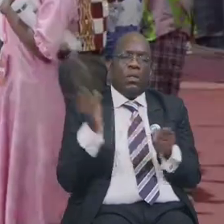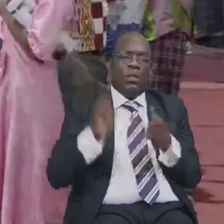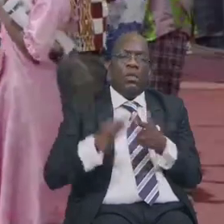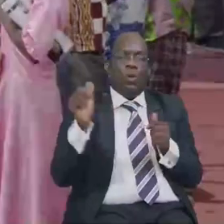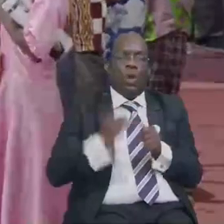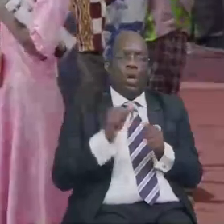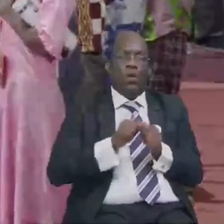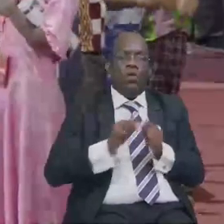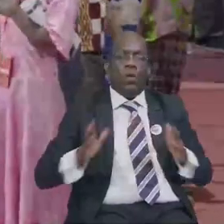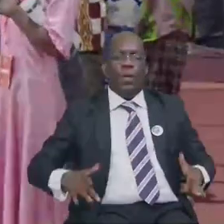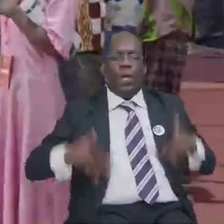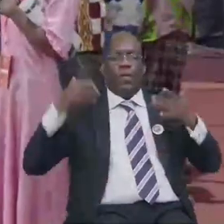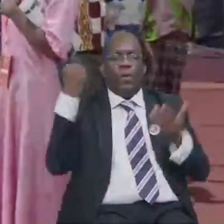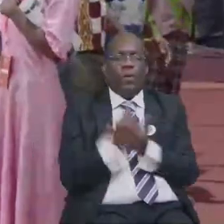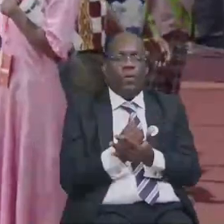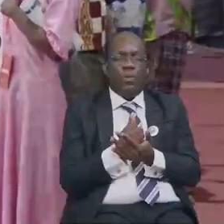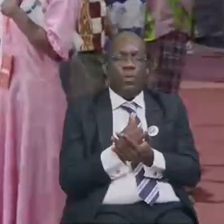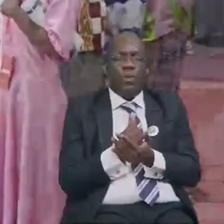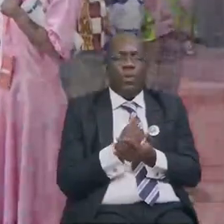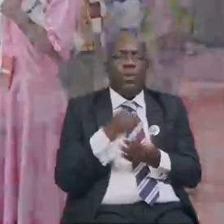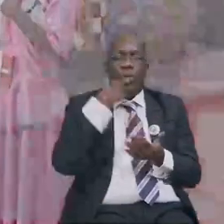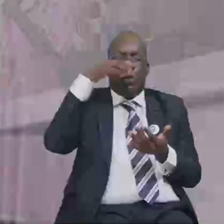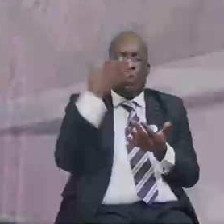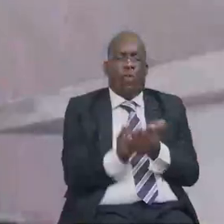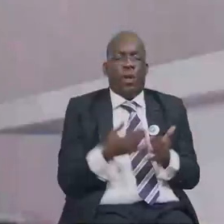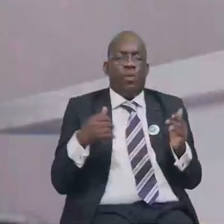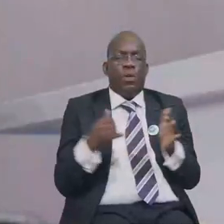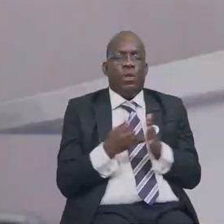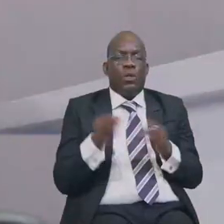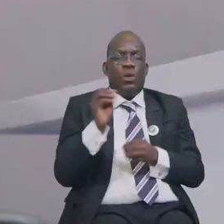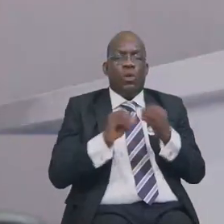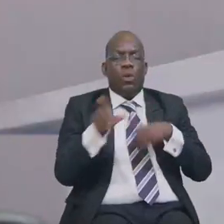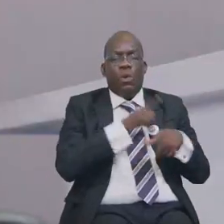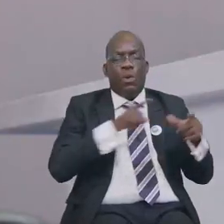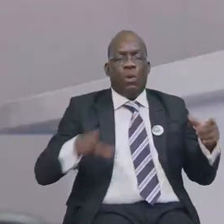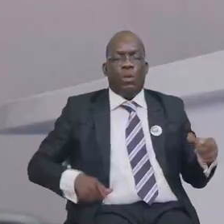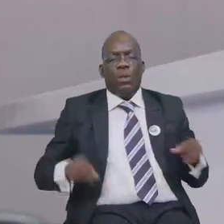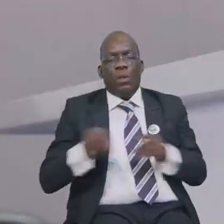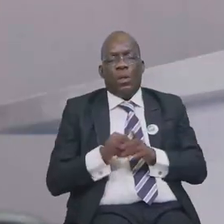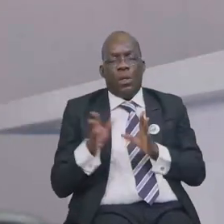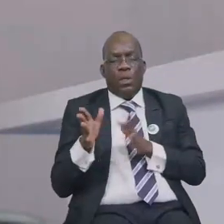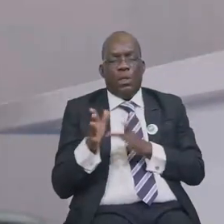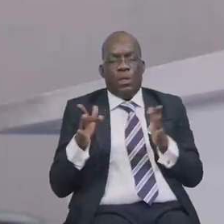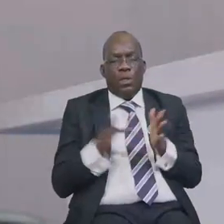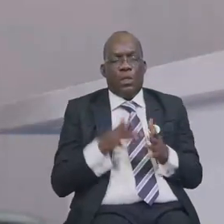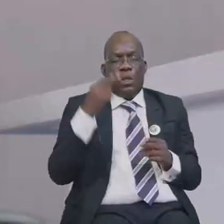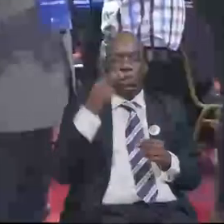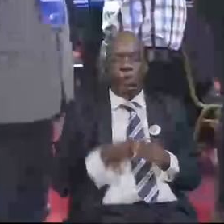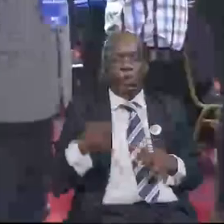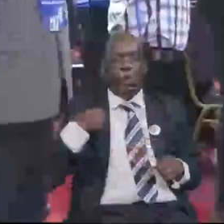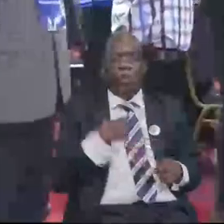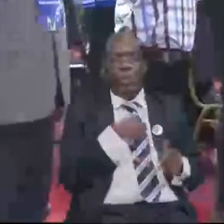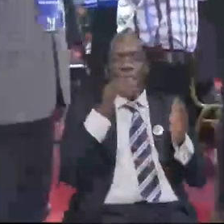chacun. Confirme-le, Seigneur. Au nom de Jésus, nous